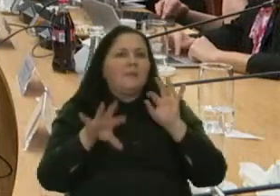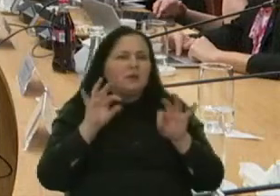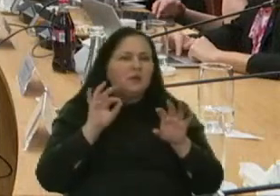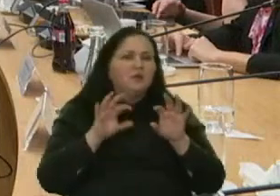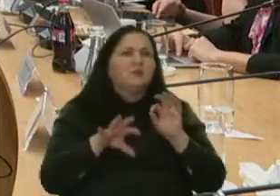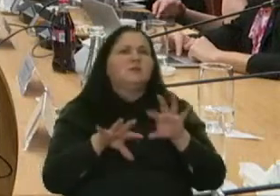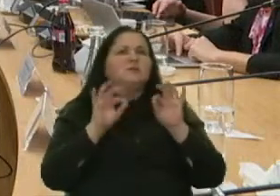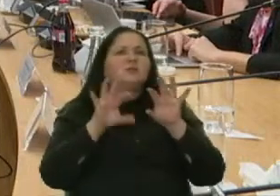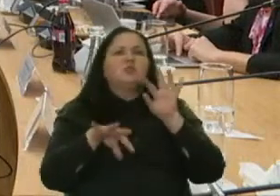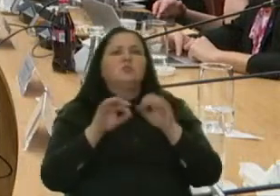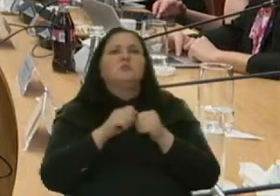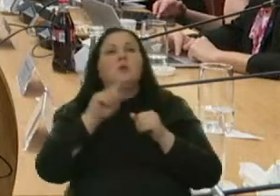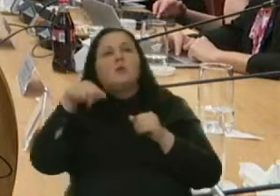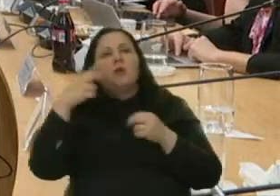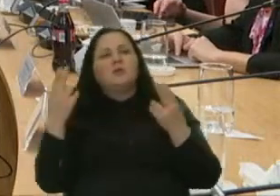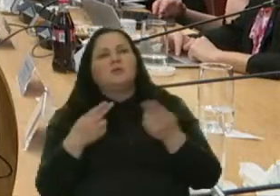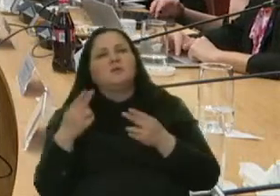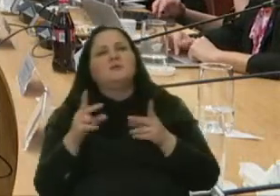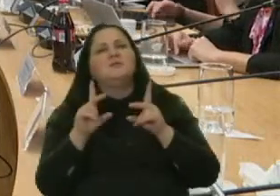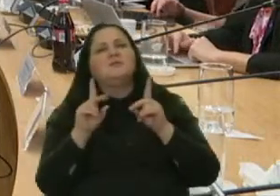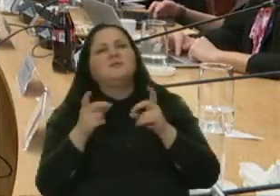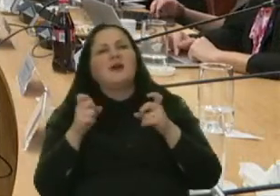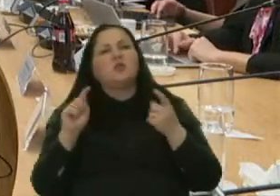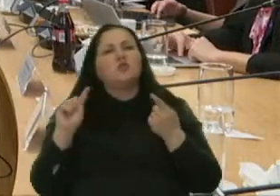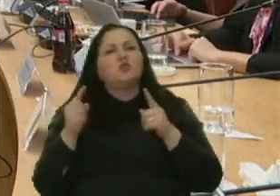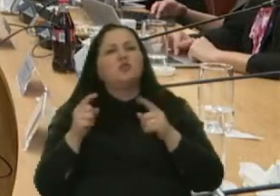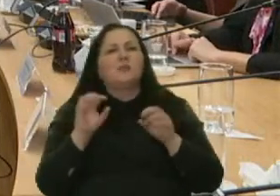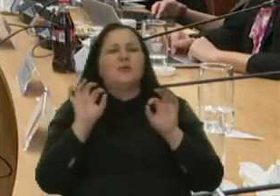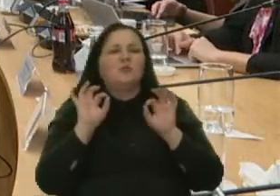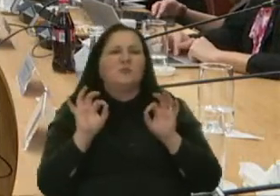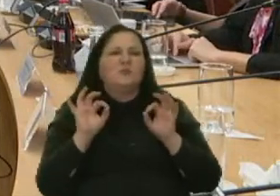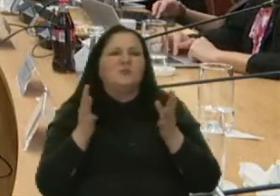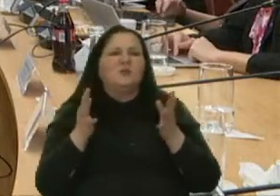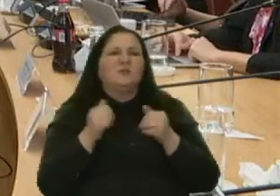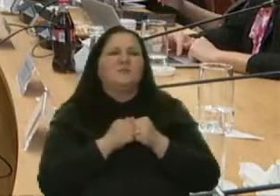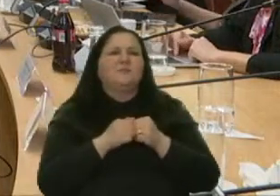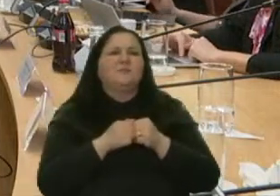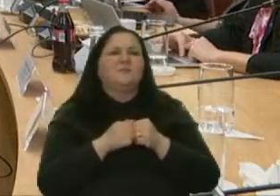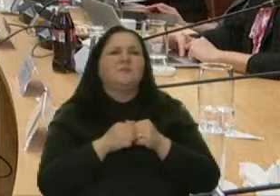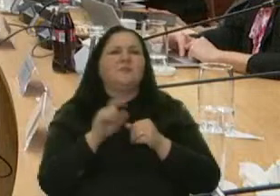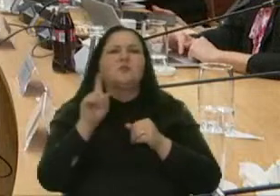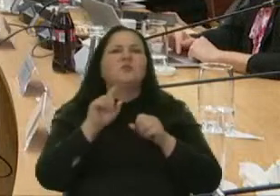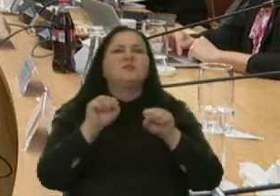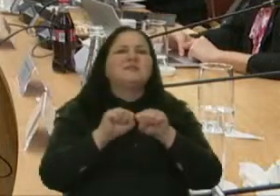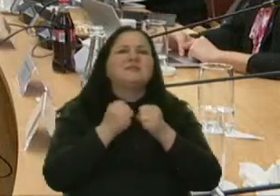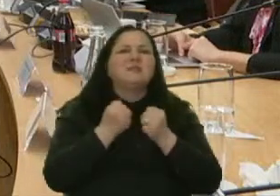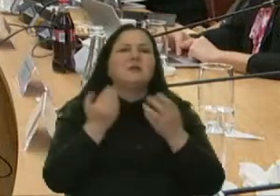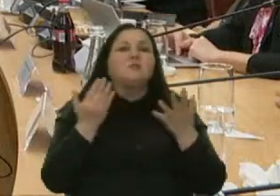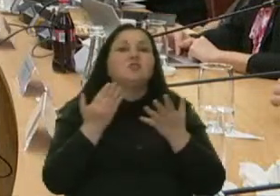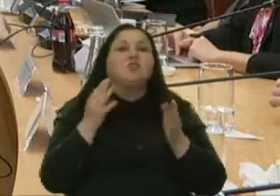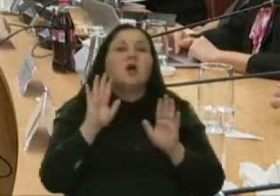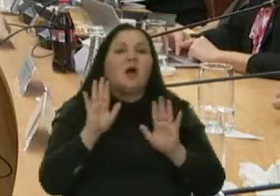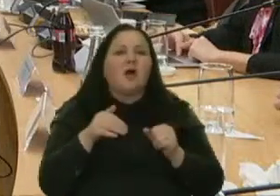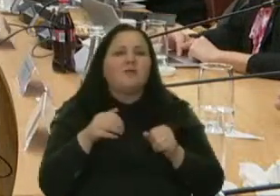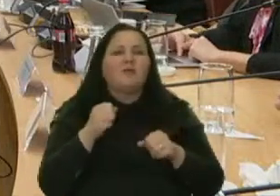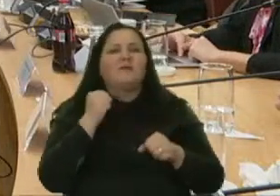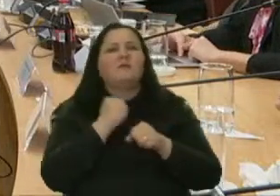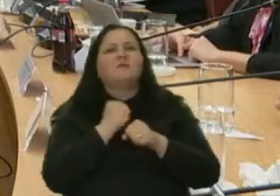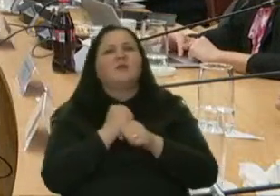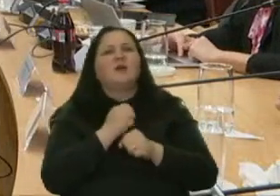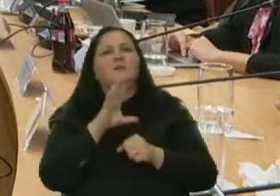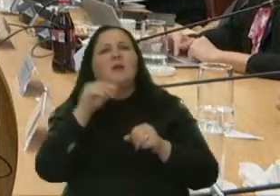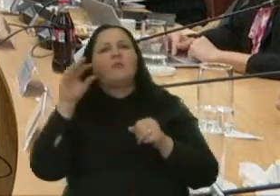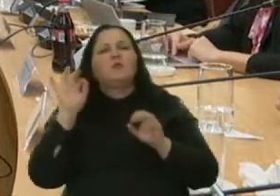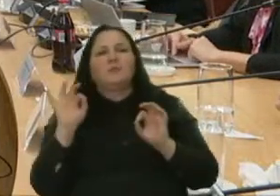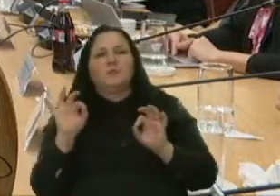altele suntem în căutare de soluții numai că dușmanul binelui mai mult bine Adică trebuie să nu stricăm ceea ce avem dorim să facem mai mult bine Și